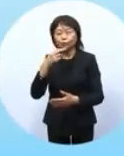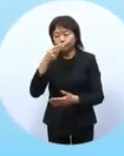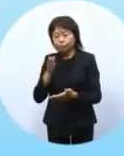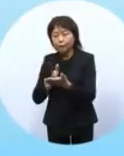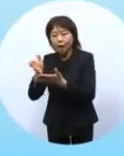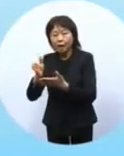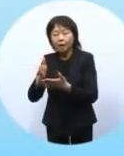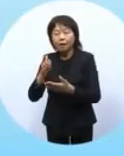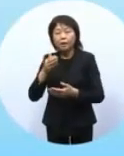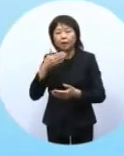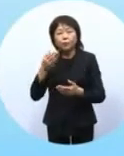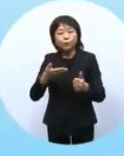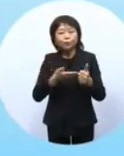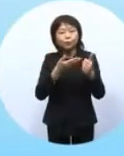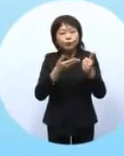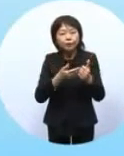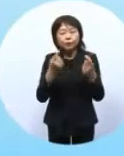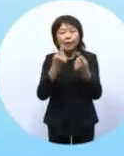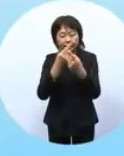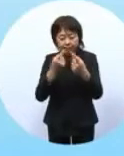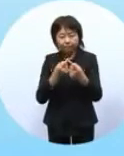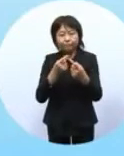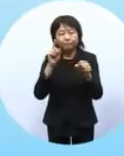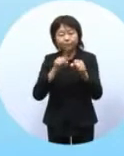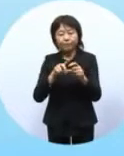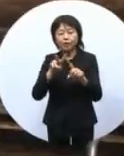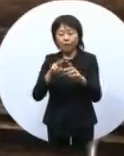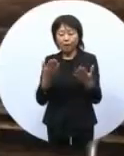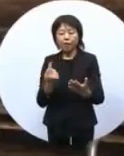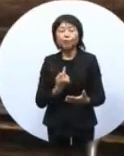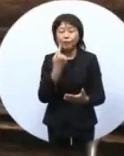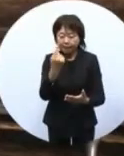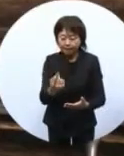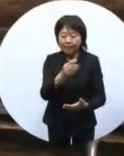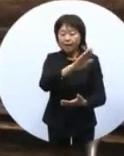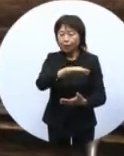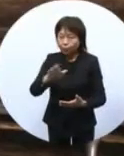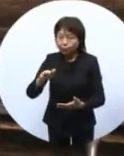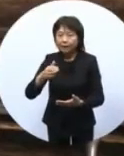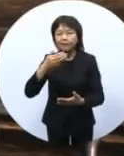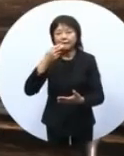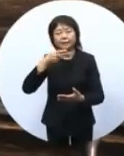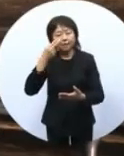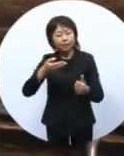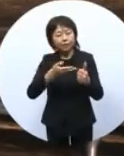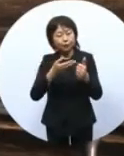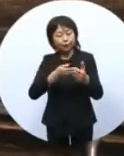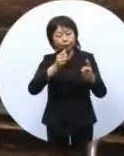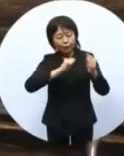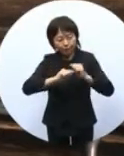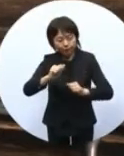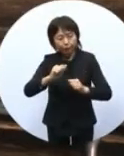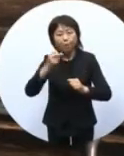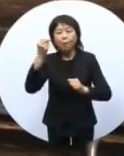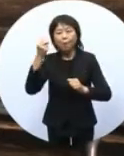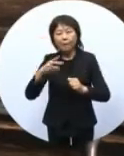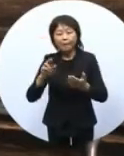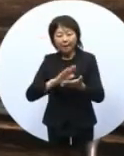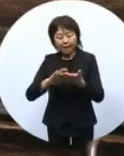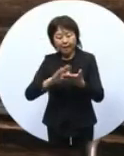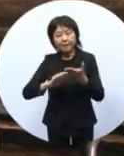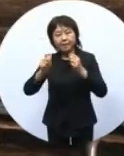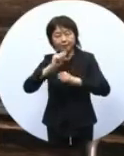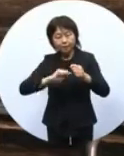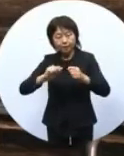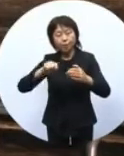というところで小学校に訪問して、そこで子どもたちに食育の活動であるだとか、あと合わせて衛生活動として手